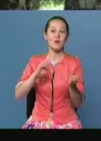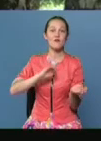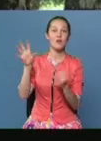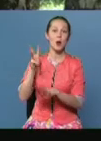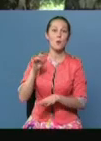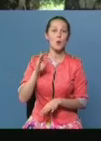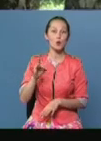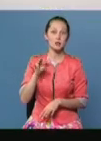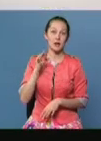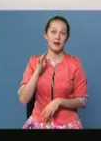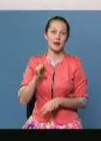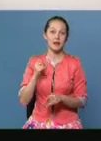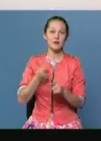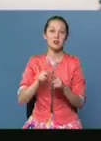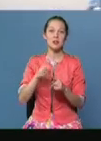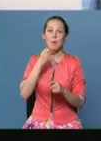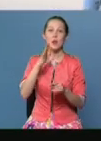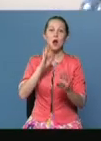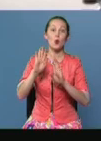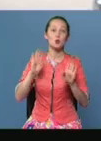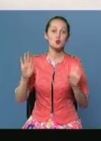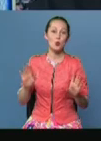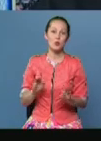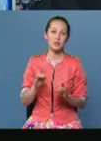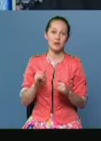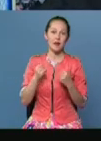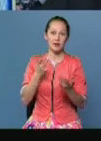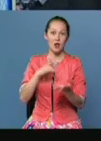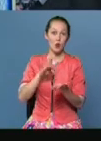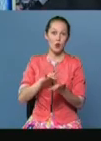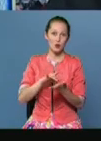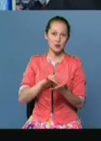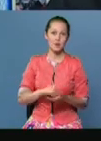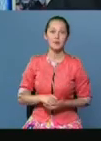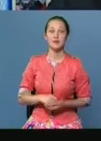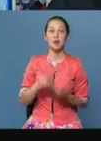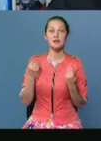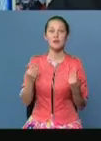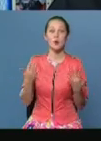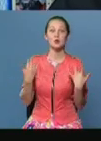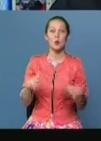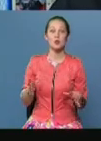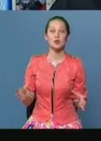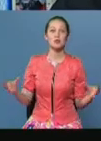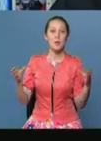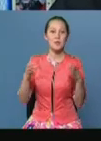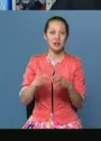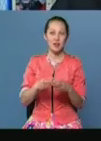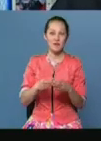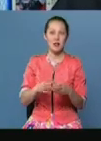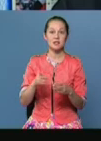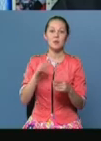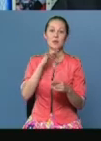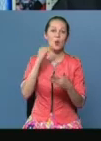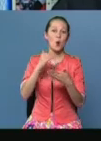проблем, касающихся благоустройства, накопилось и в частном секторе города. Сегодня уже скомплектовался целый комплекс проблем, которые